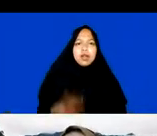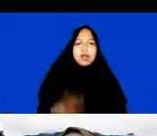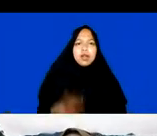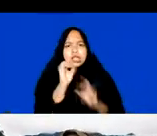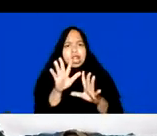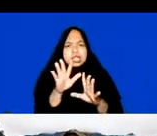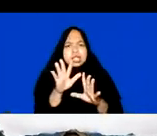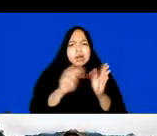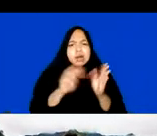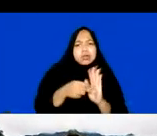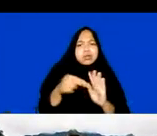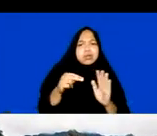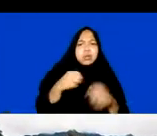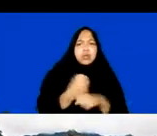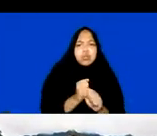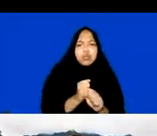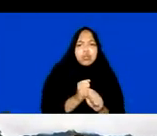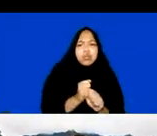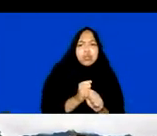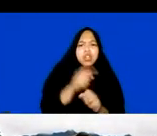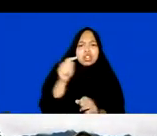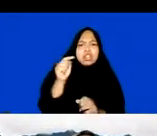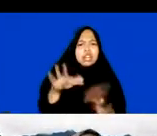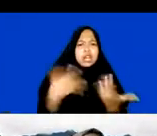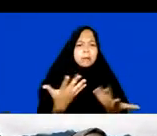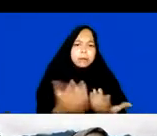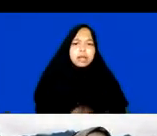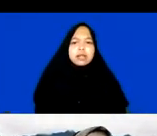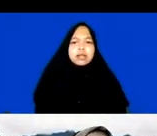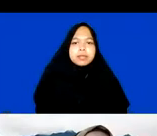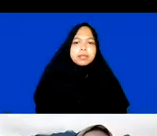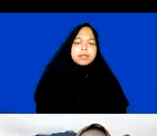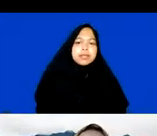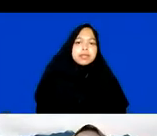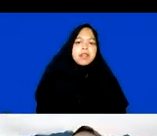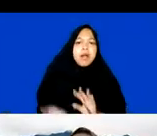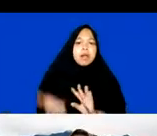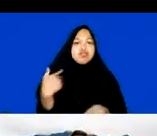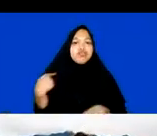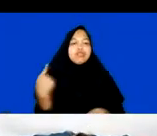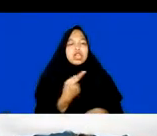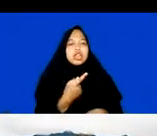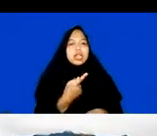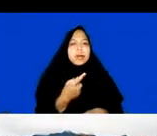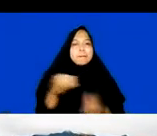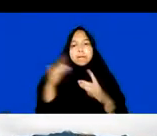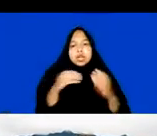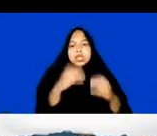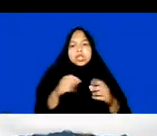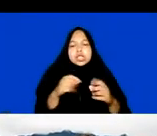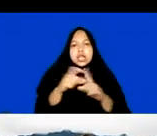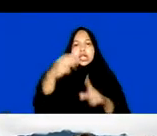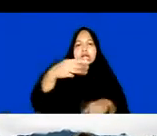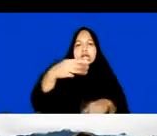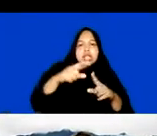maksud dan konsepnya pembuatan salah satu produk kulit nih sebagai pengantar sebelum kita membahas detail terkait teknik dan desain yang biasa Mas Kirai